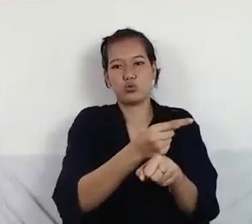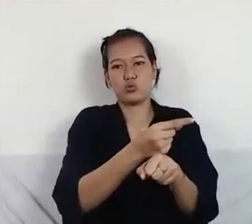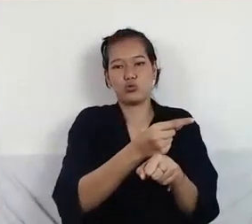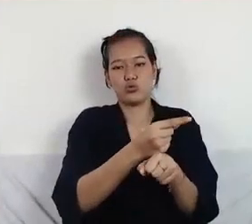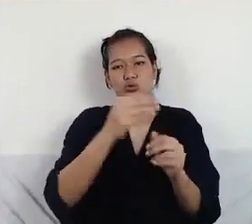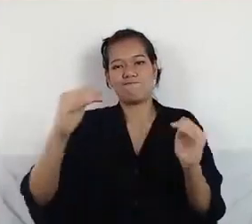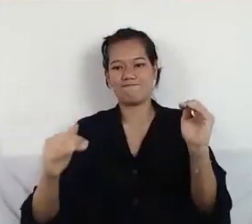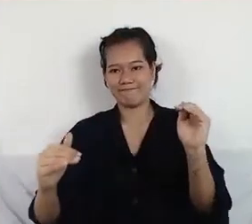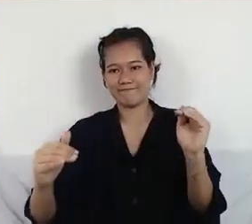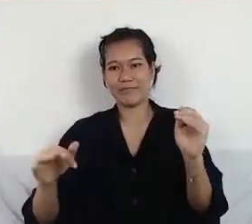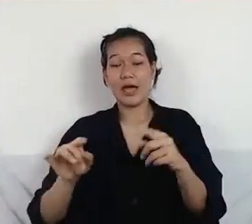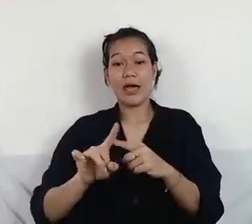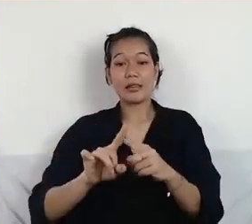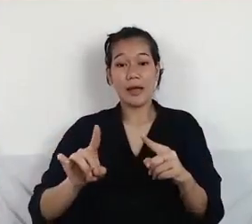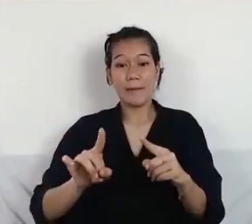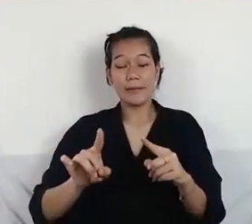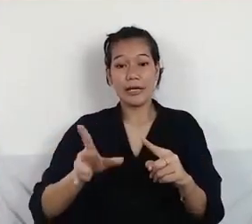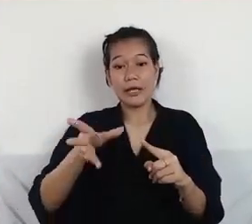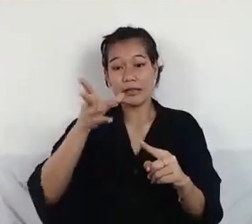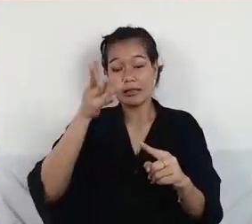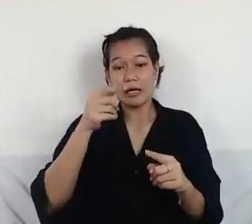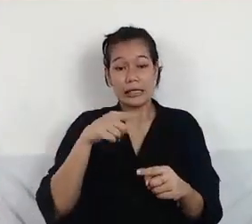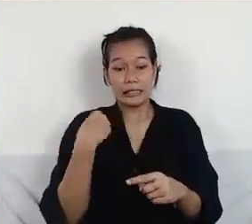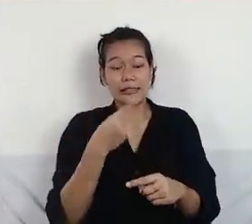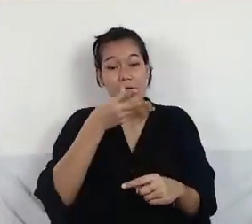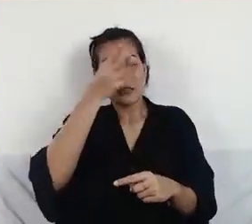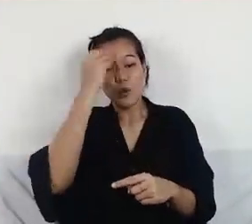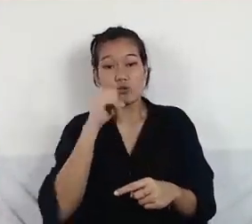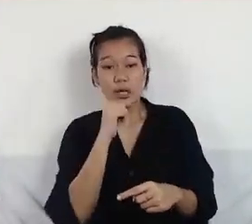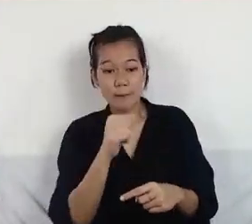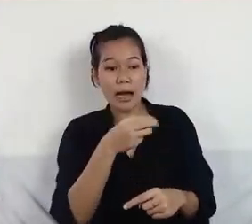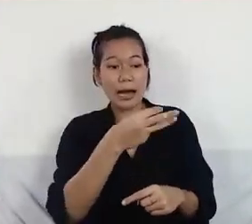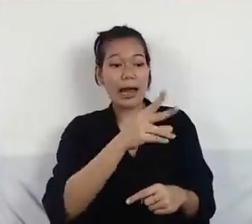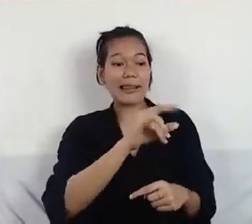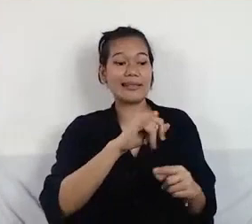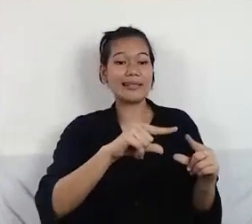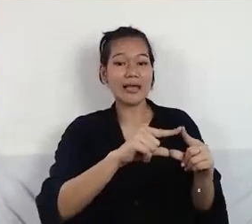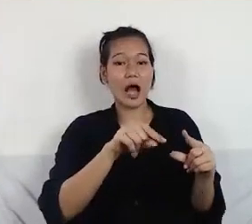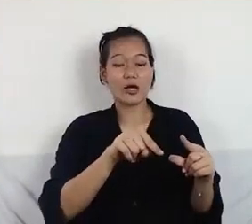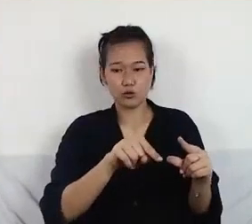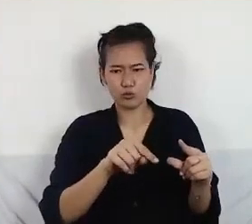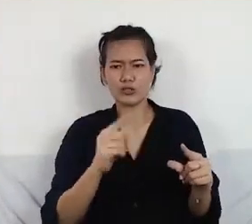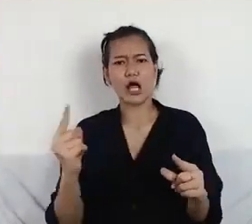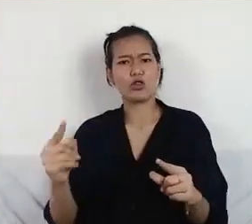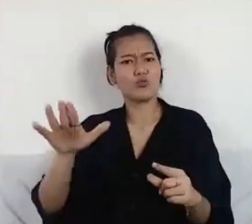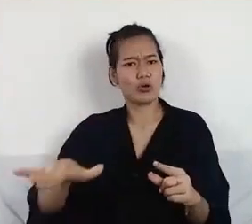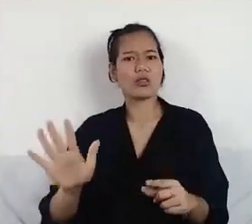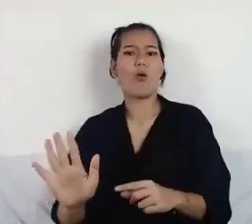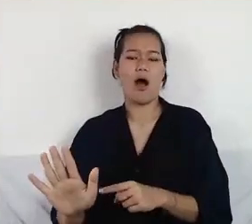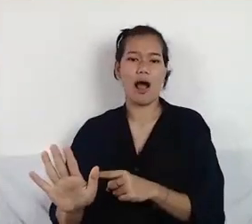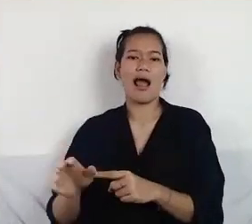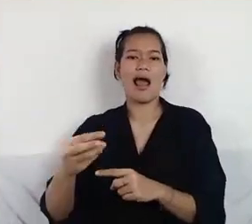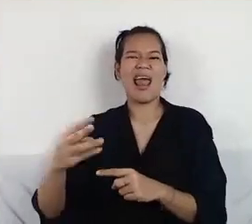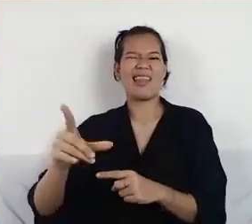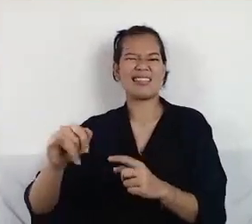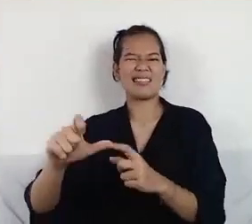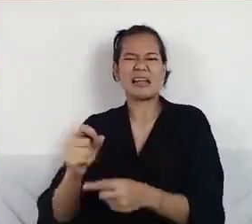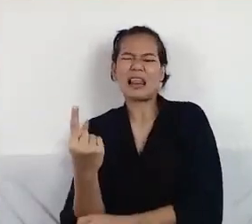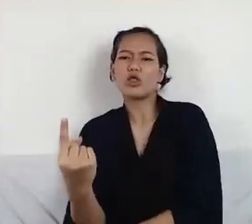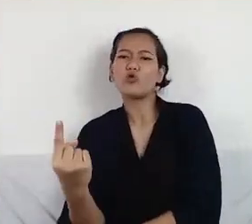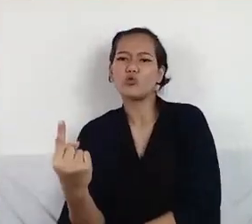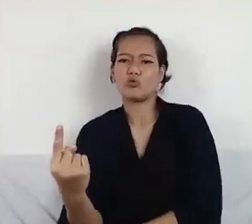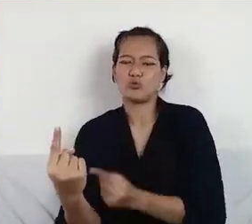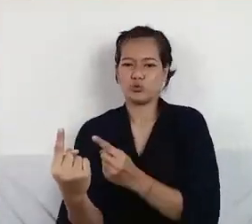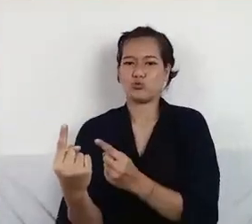Tetapi ya kita hanya tahu bahwa muridnya Elia itu hanya Elisa. Si Jitoktil,